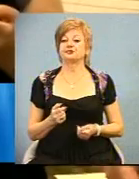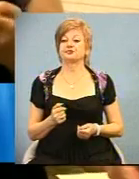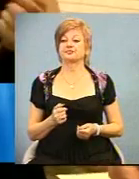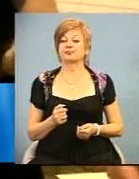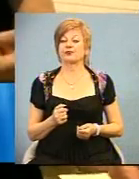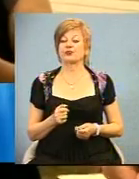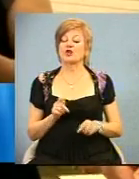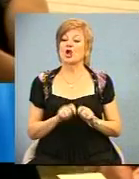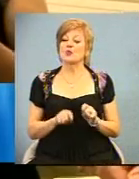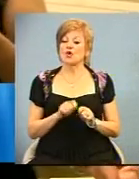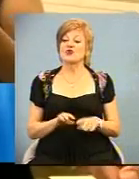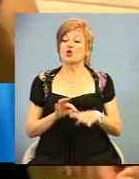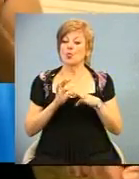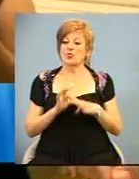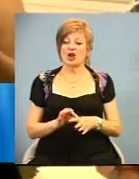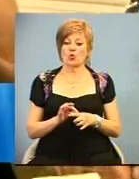проходить перевірку,